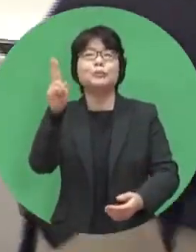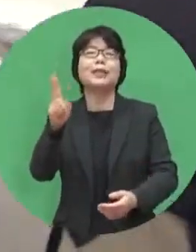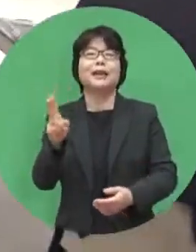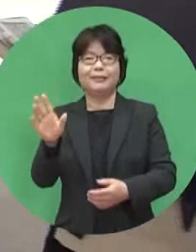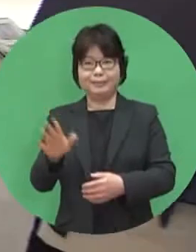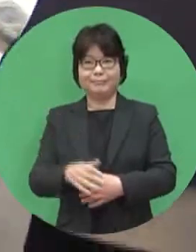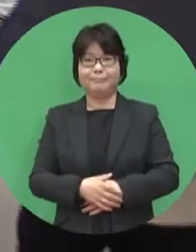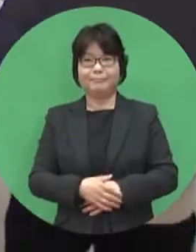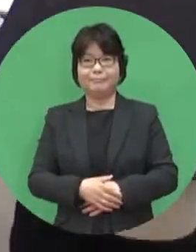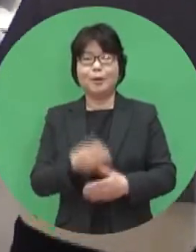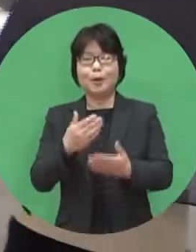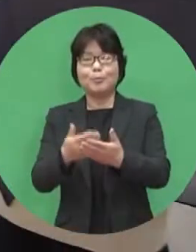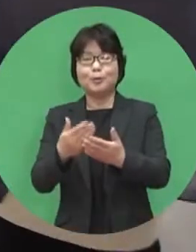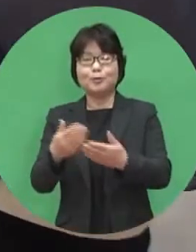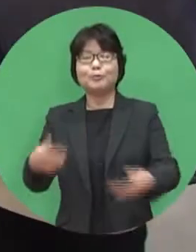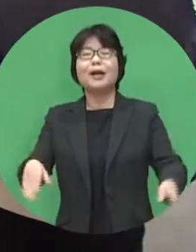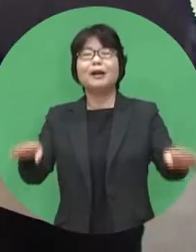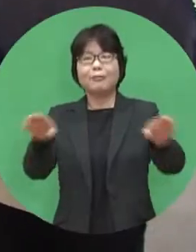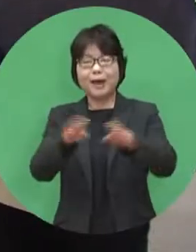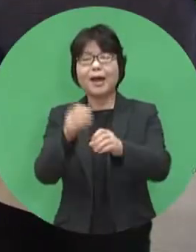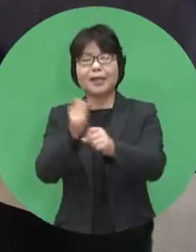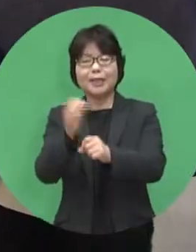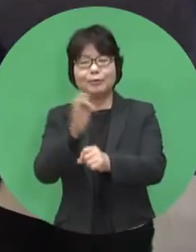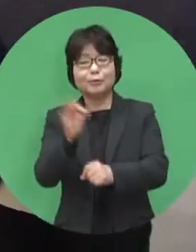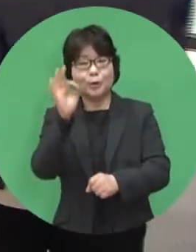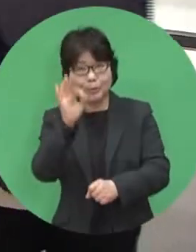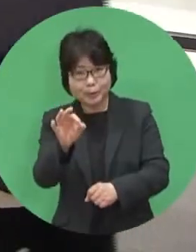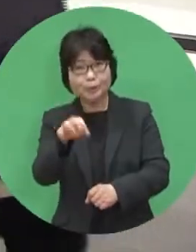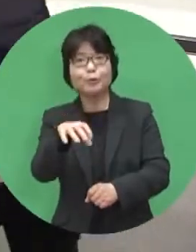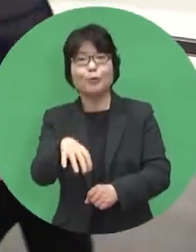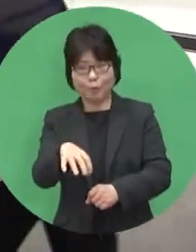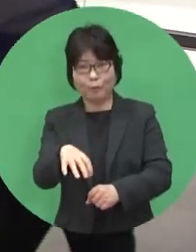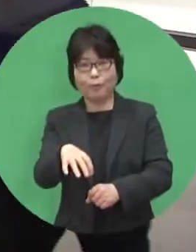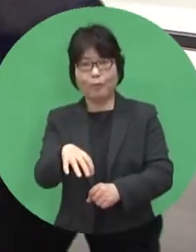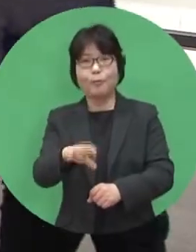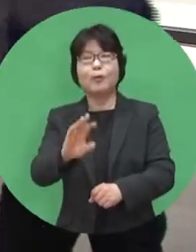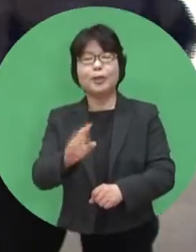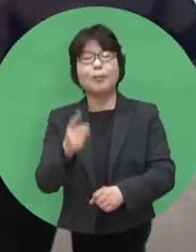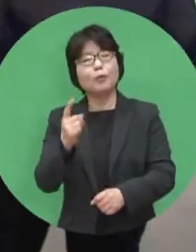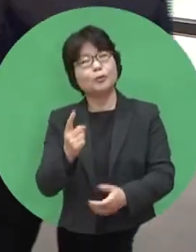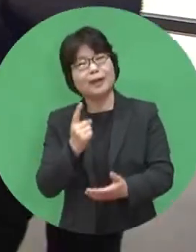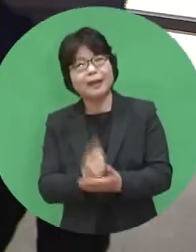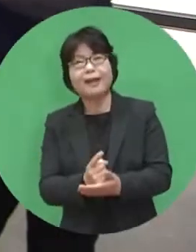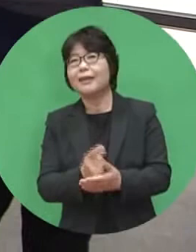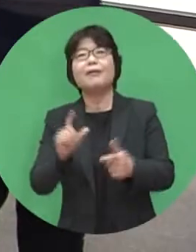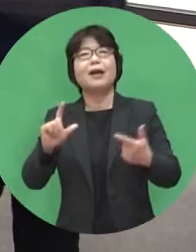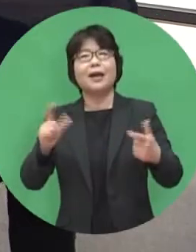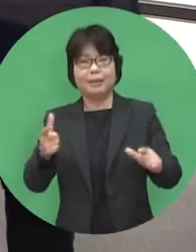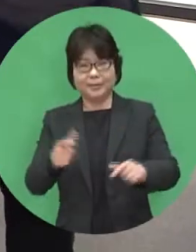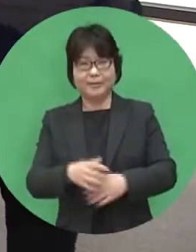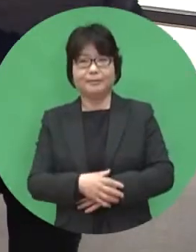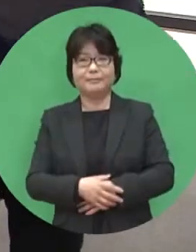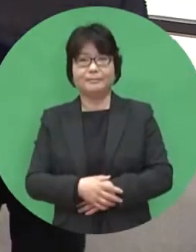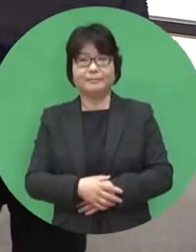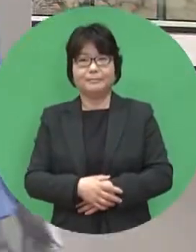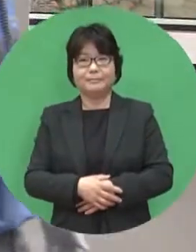美術館はもちろん作品を見るところ、でもそれだけではありません